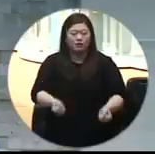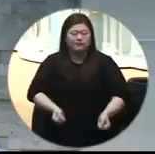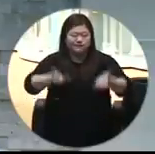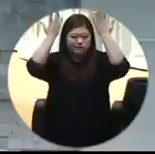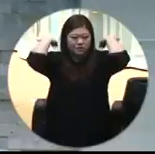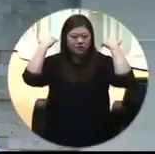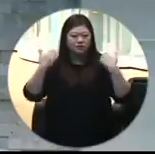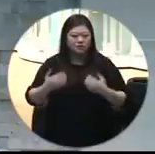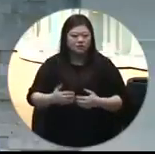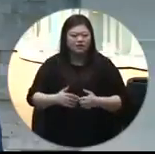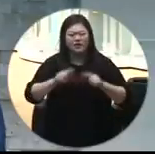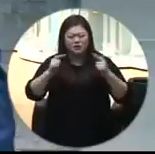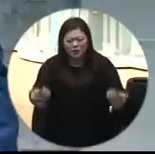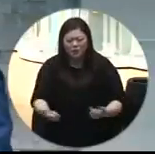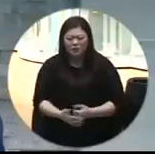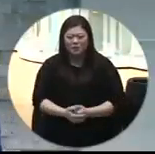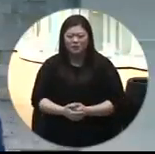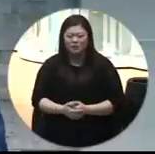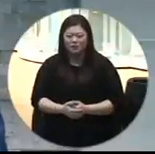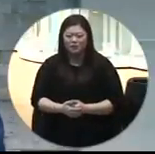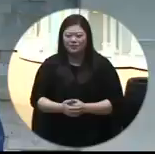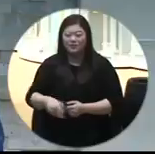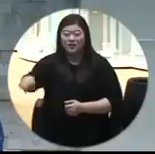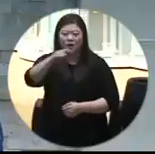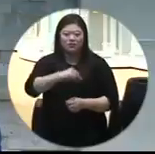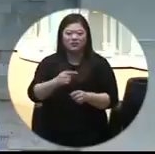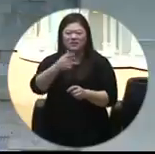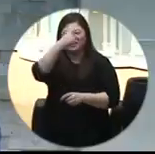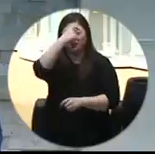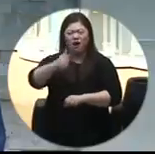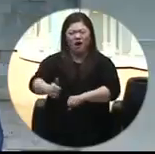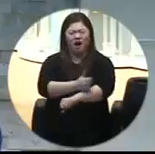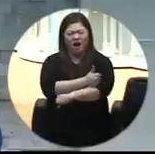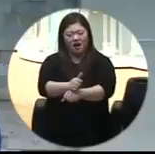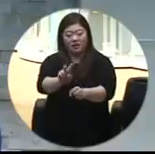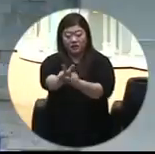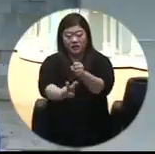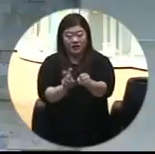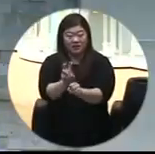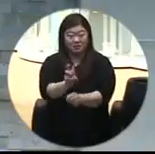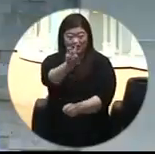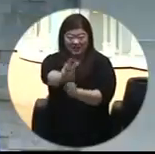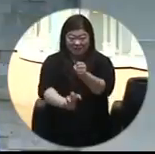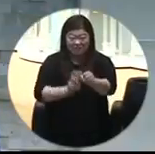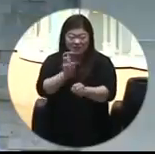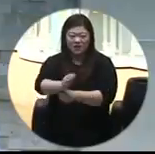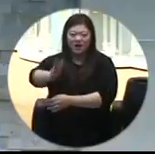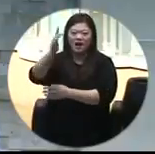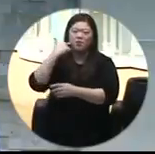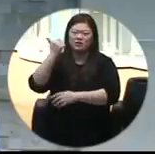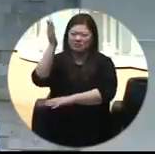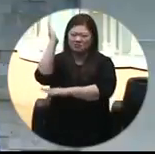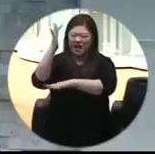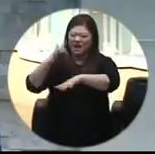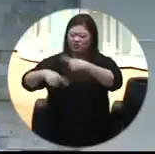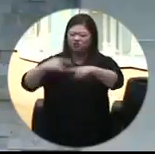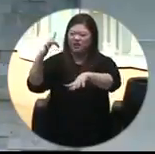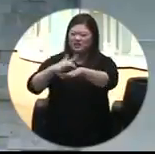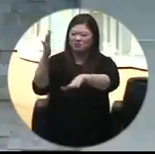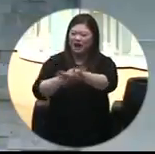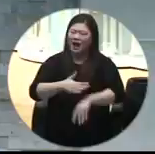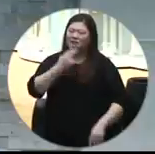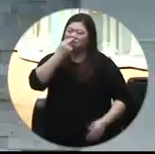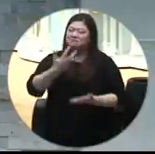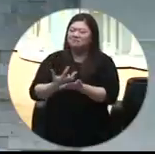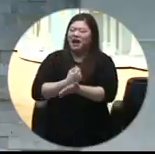동안 들어가지고 모르는 내용이 없어. 다 알아. 지식적으로 다 알아. 이번 살았어. 그런데 생활 속에 변화가